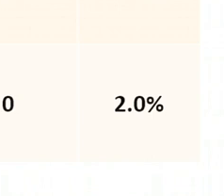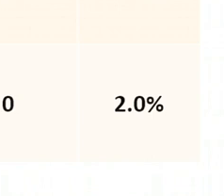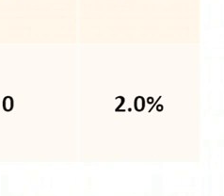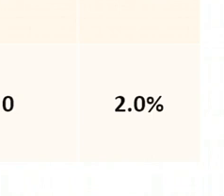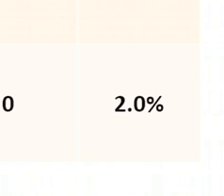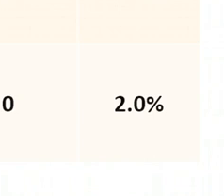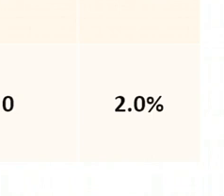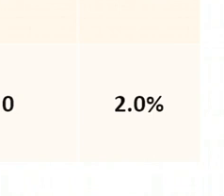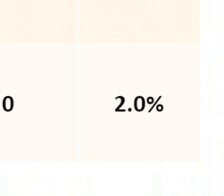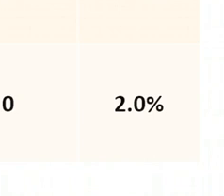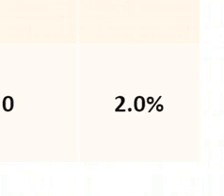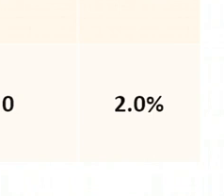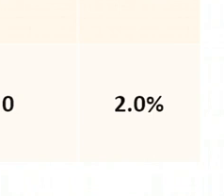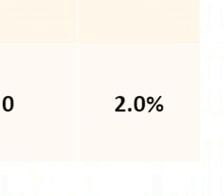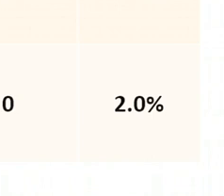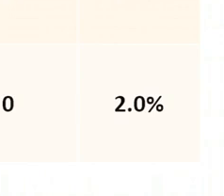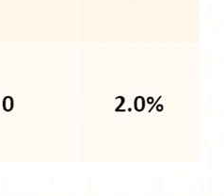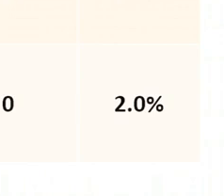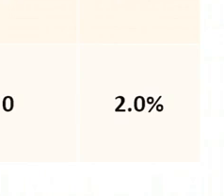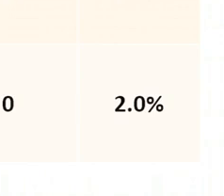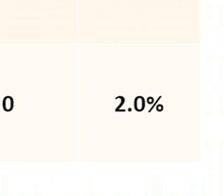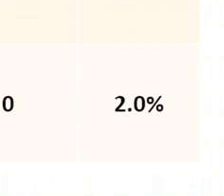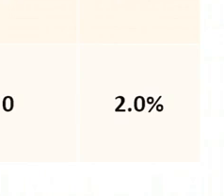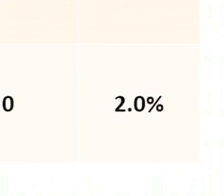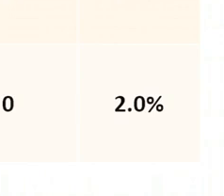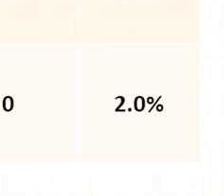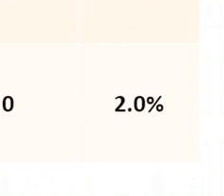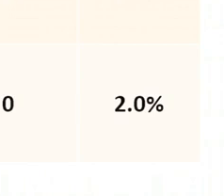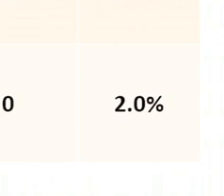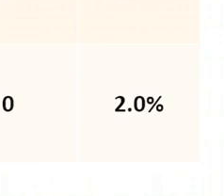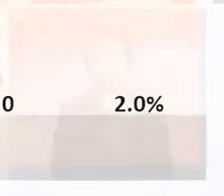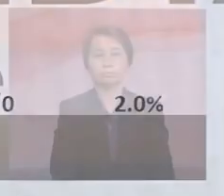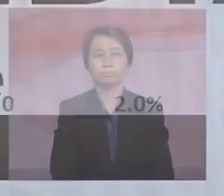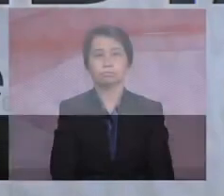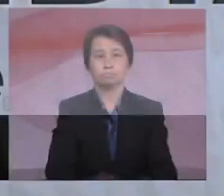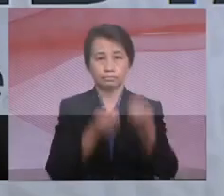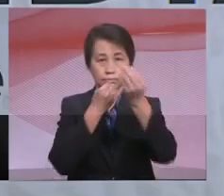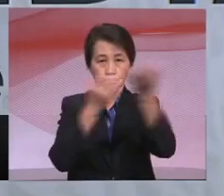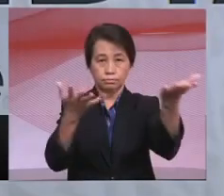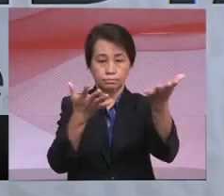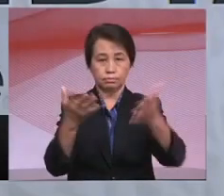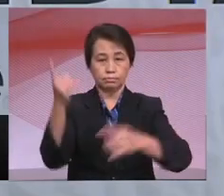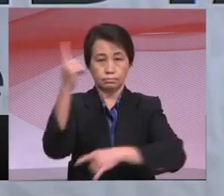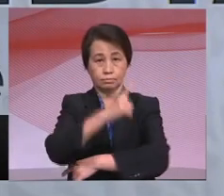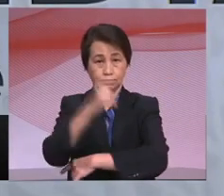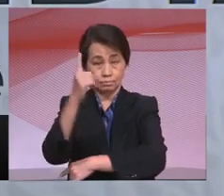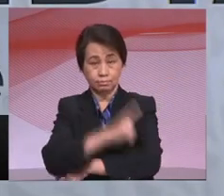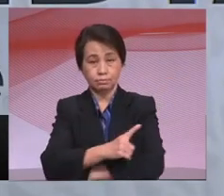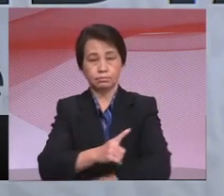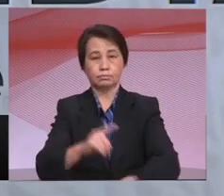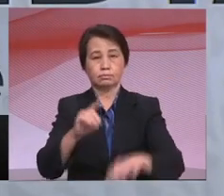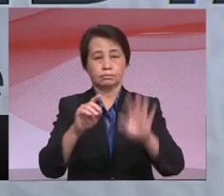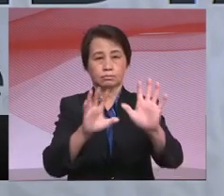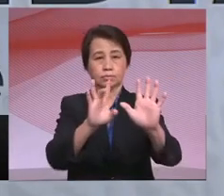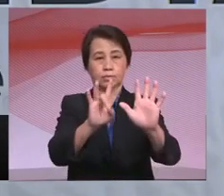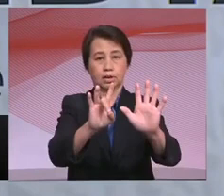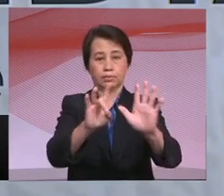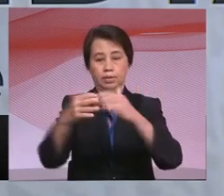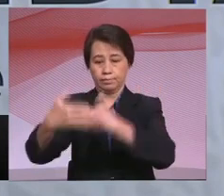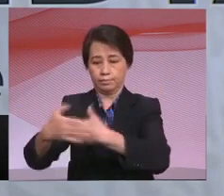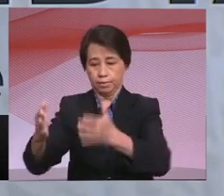tempoh pemantauan dan tiada pertambahan kes. Dimaklumkan kapasiti harian 58